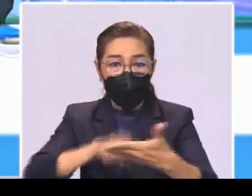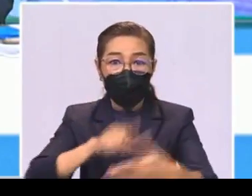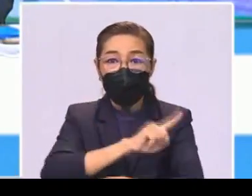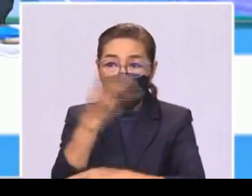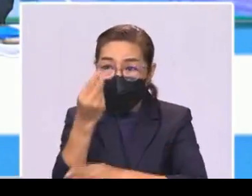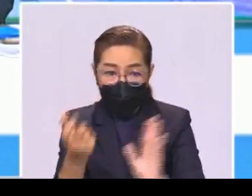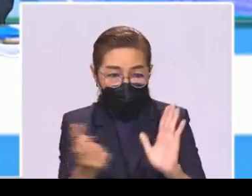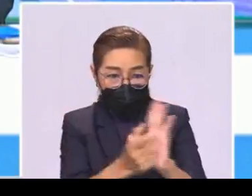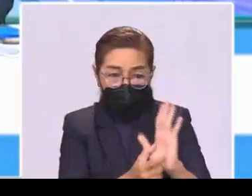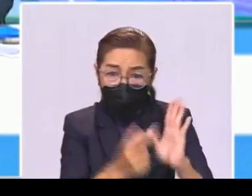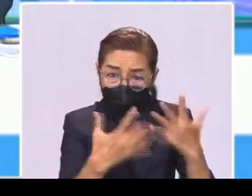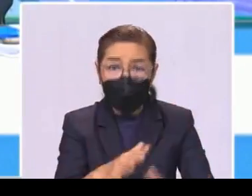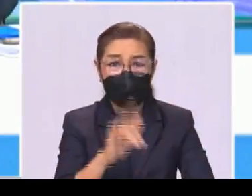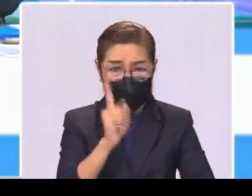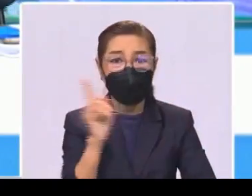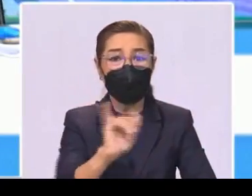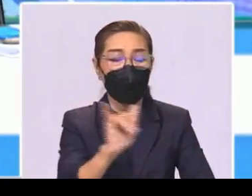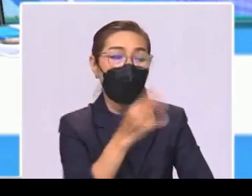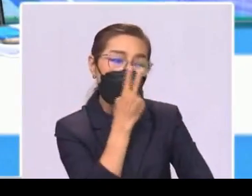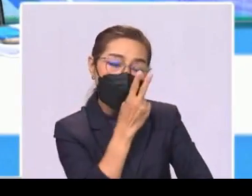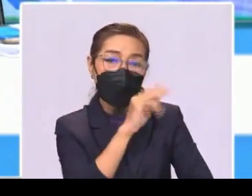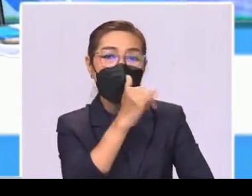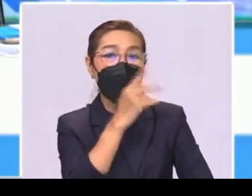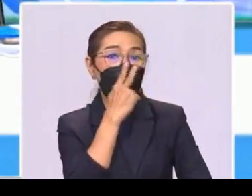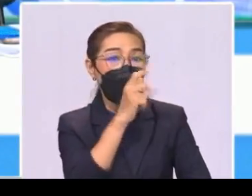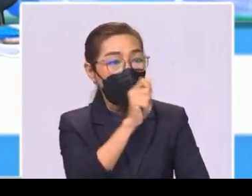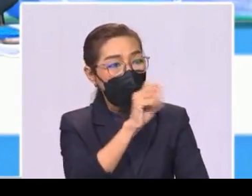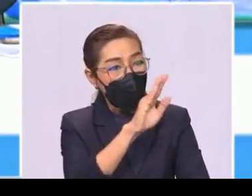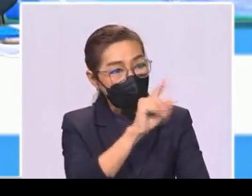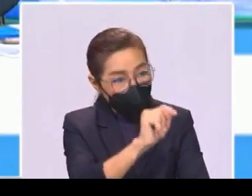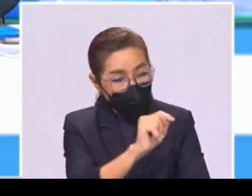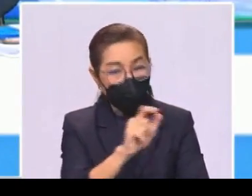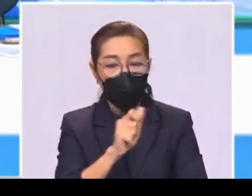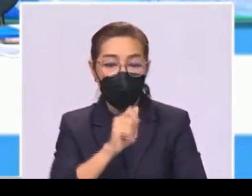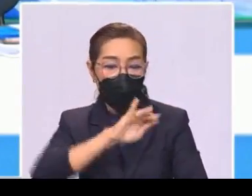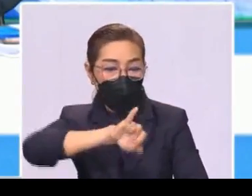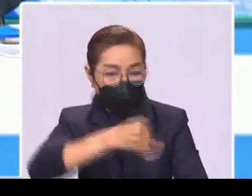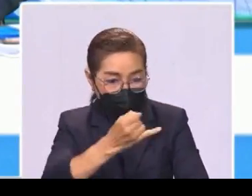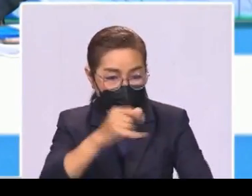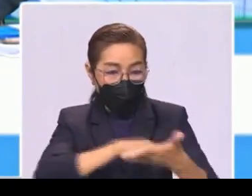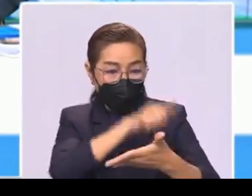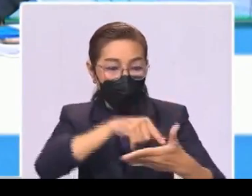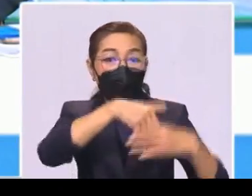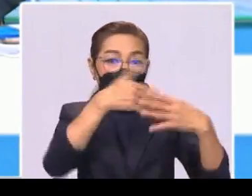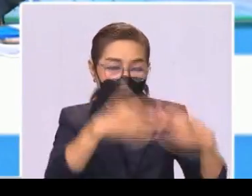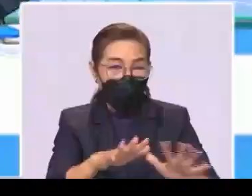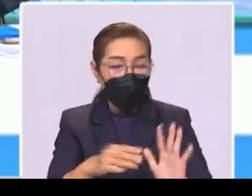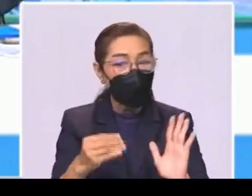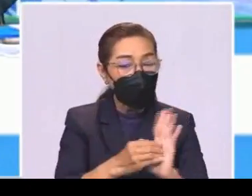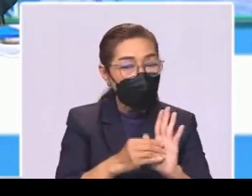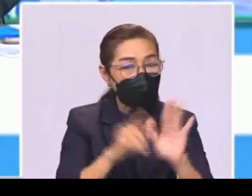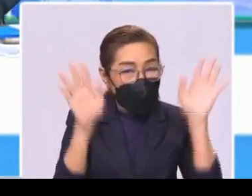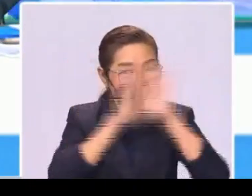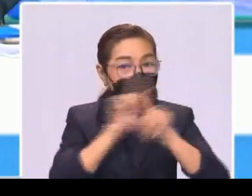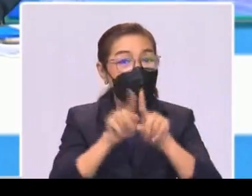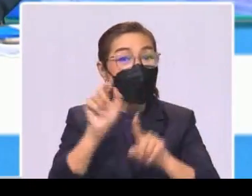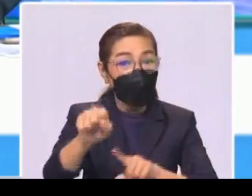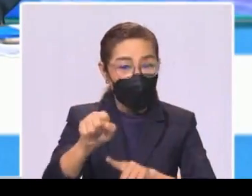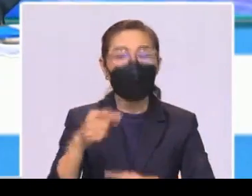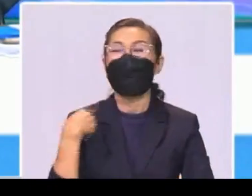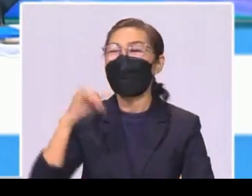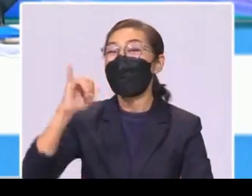อบตท้องถิ่นอะไรไปหมดแล้วไงคะไม่เหือสนามกทมเอเข้าใจว่านะคนต่างจังหวัดเบอกว่าเอ้อผมได้นายก